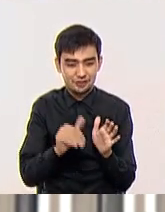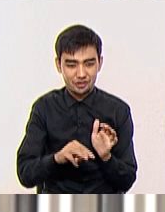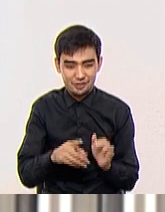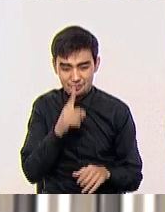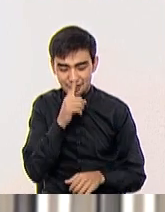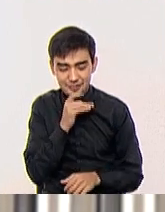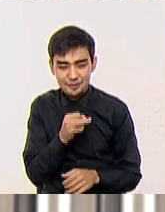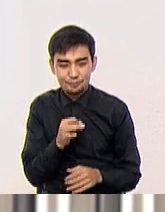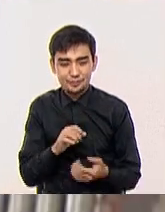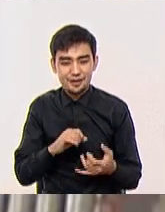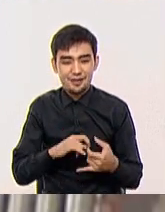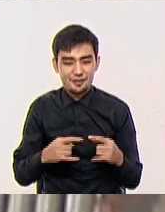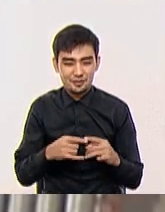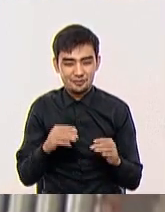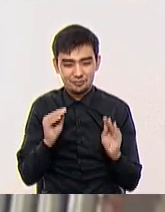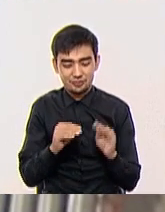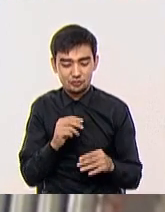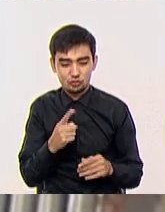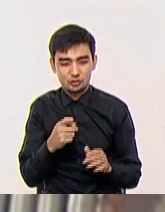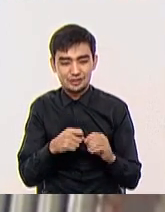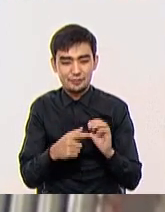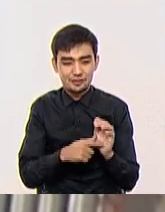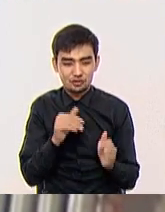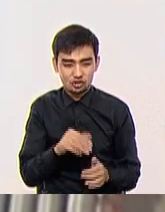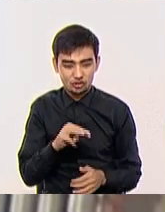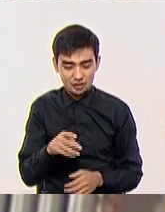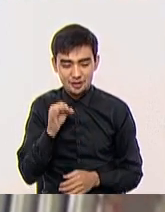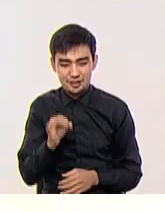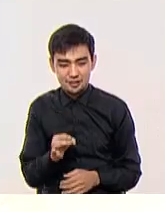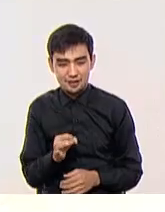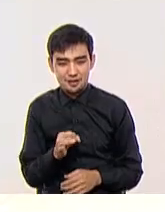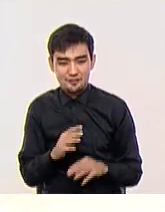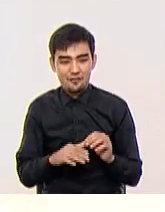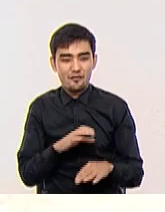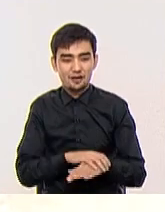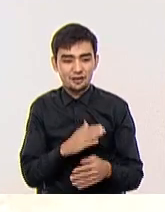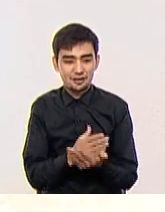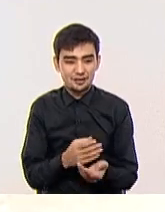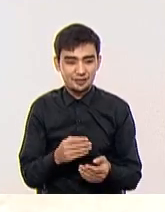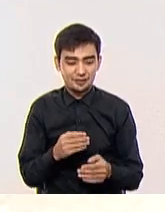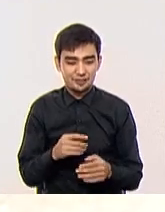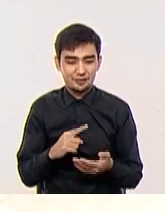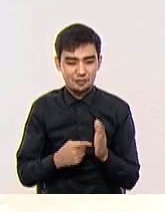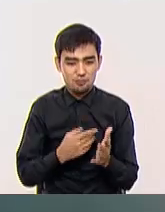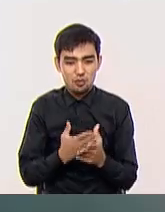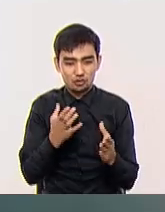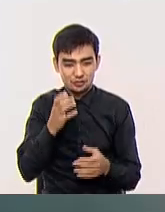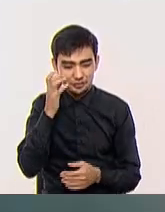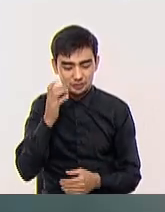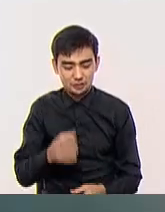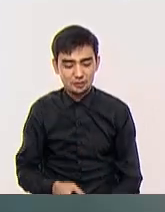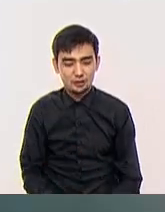тенге, каменщикам 117 тысяч. Есть и фактор устаревания навыков для позиций, требующих больше знаний.